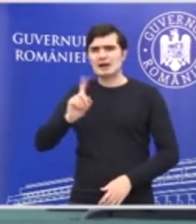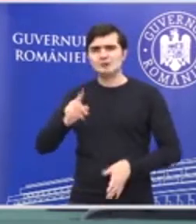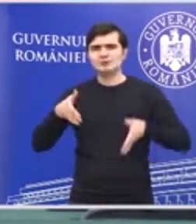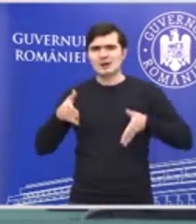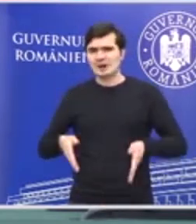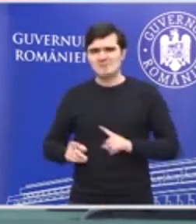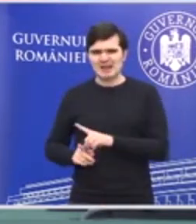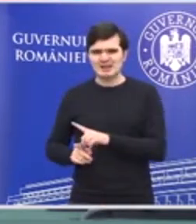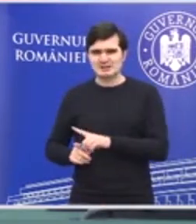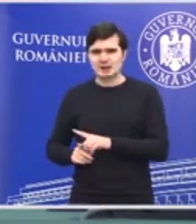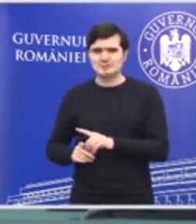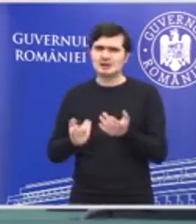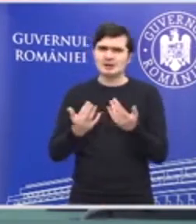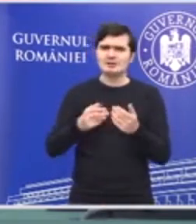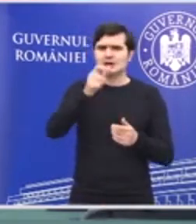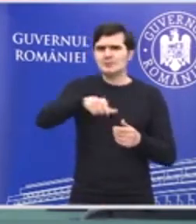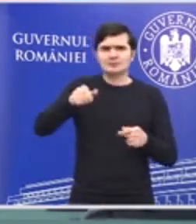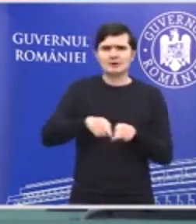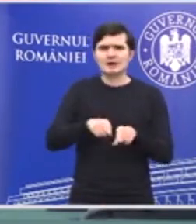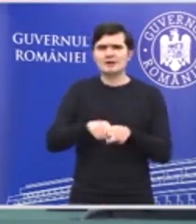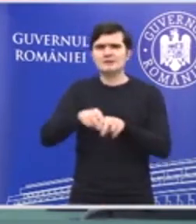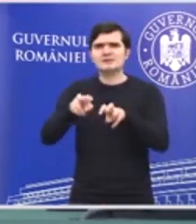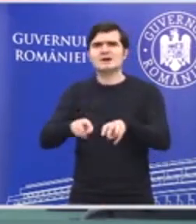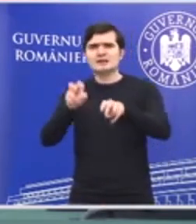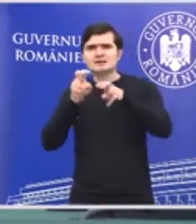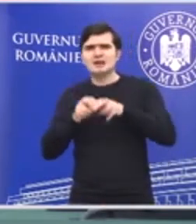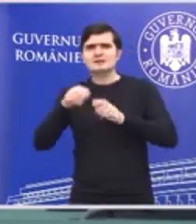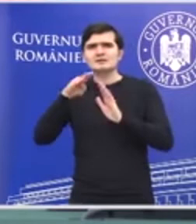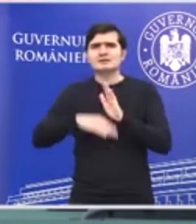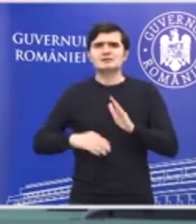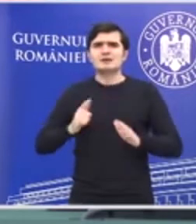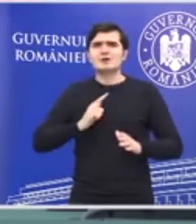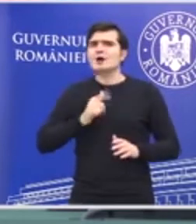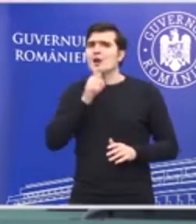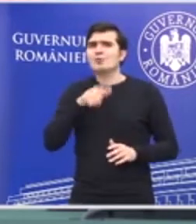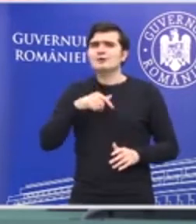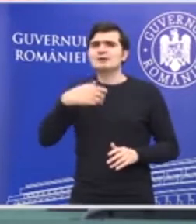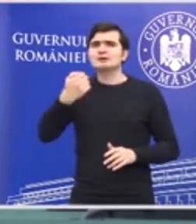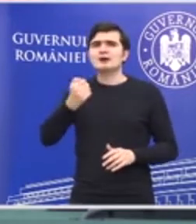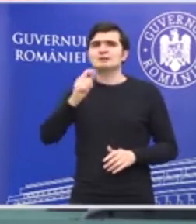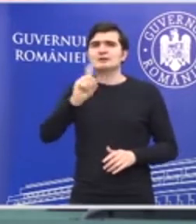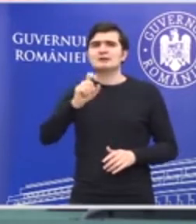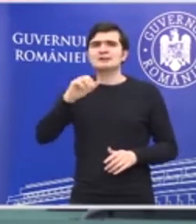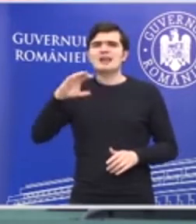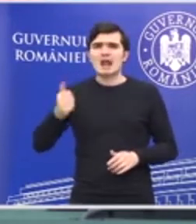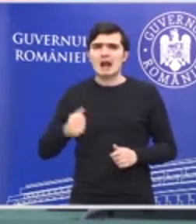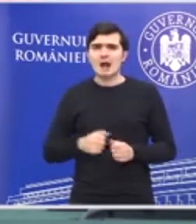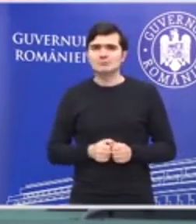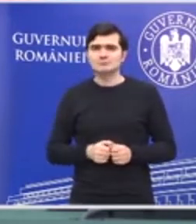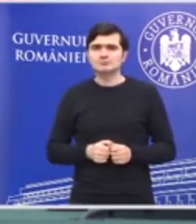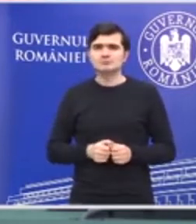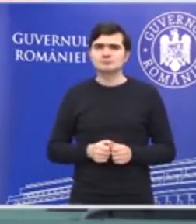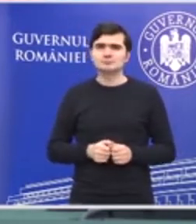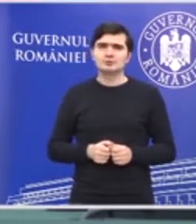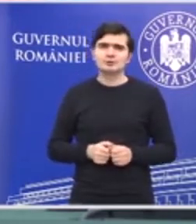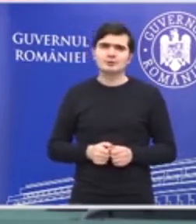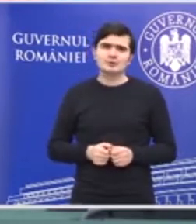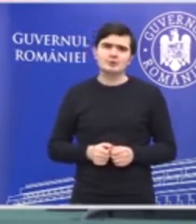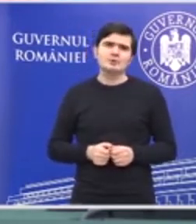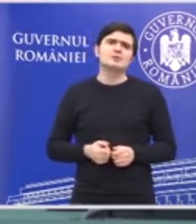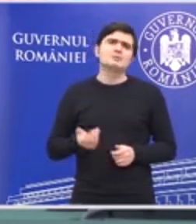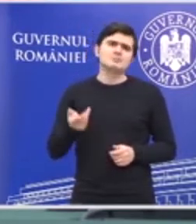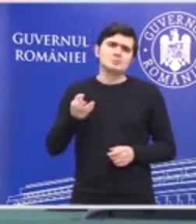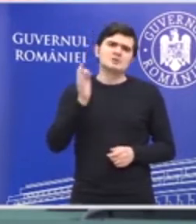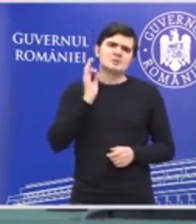și câte persoane s-au retras de pe listele de așteptare unde se administrează acest ser. Din, mai ales din